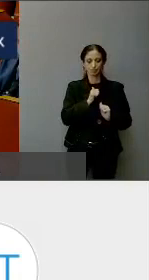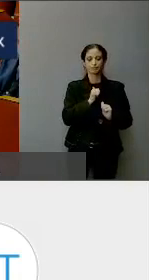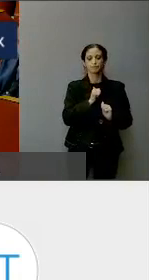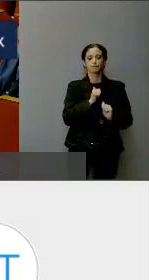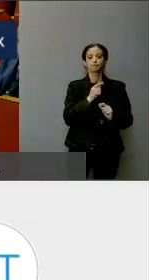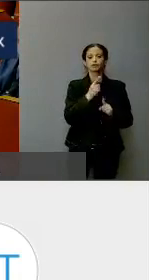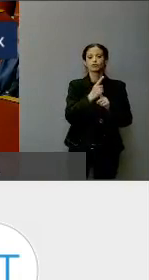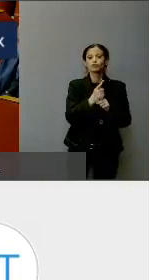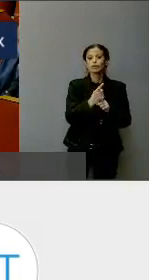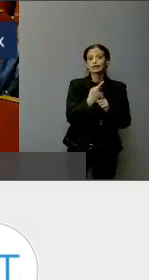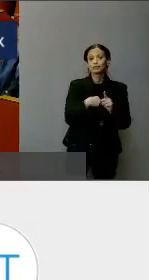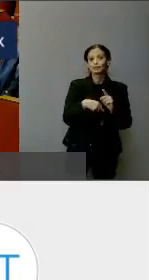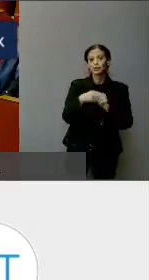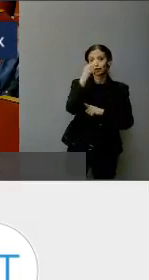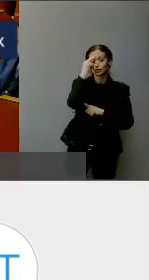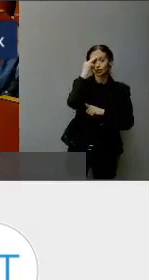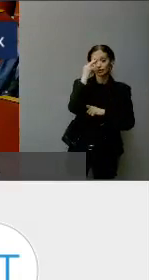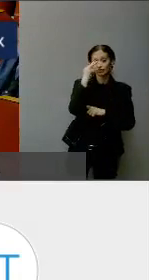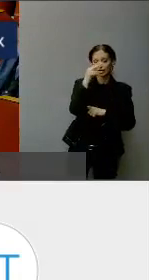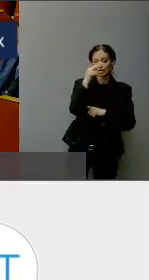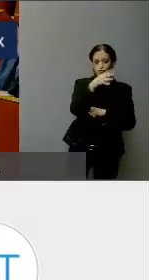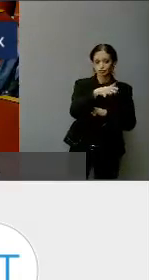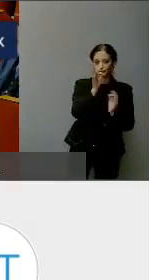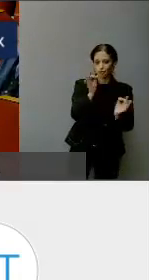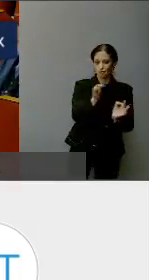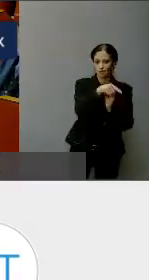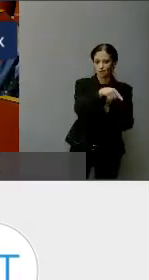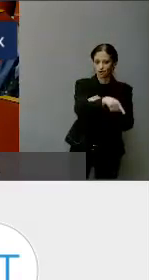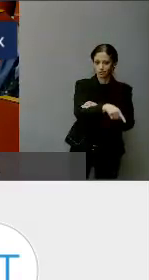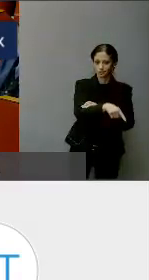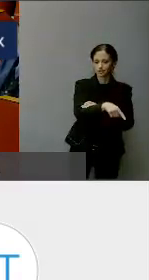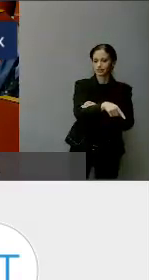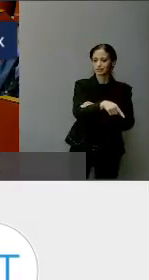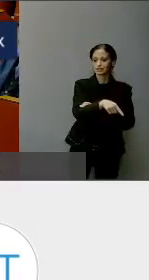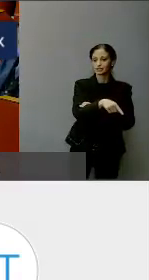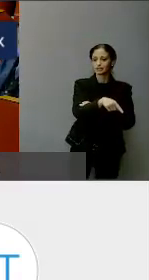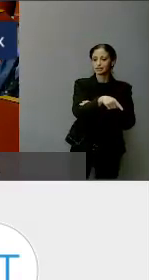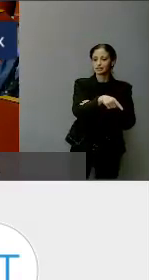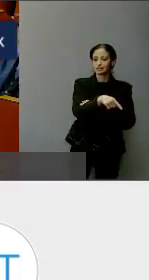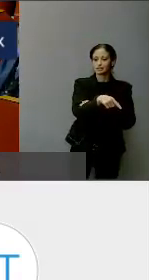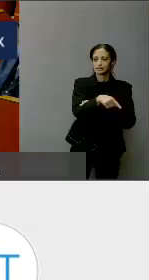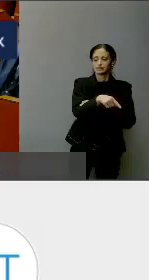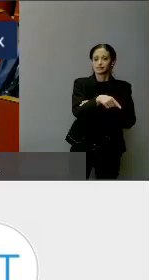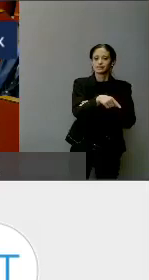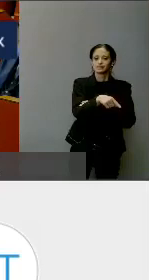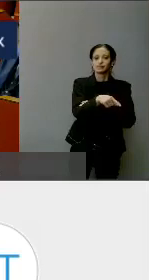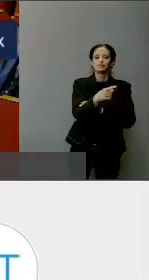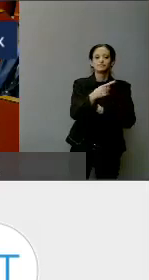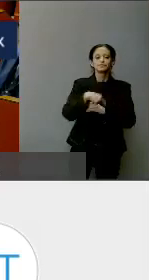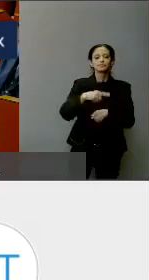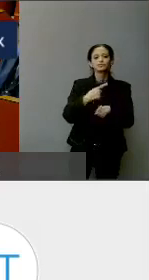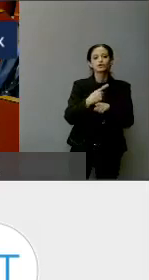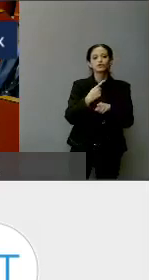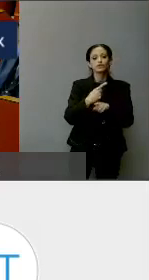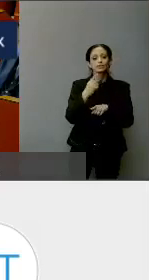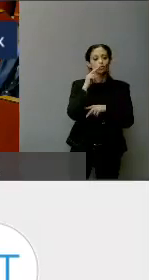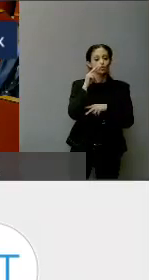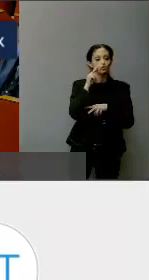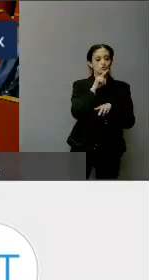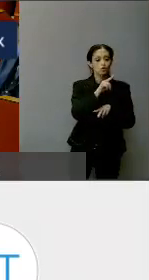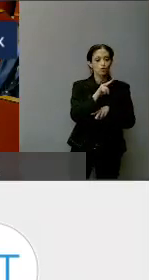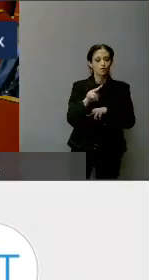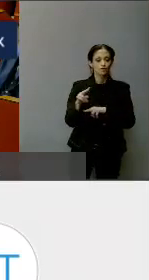quell'ambito come dicevano i miei colleghi prima di me bisognerà sorvegliare se dal punto di